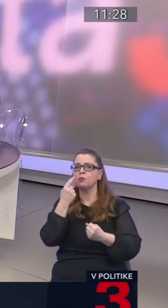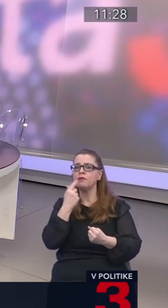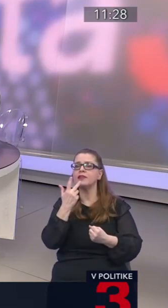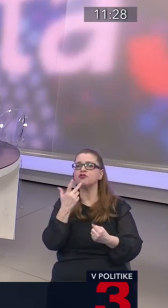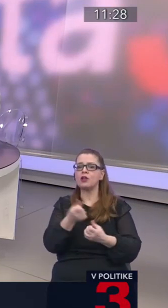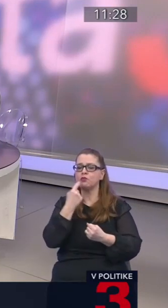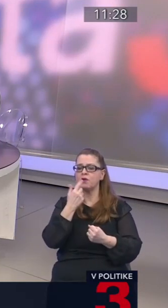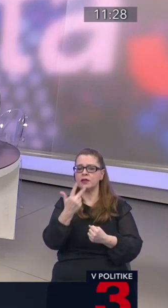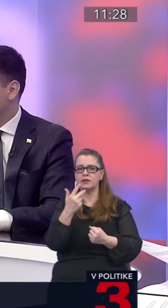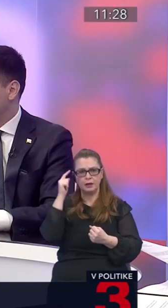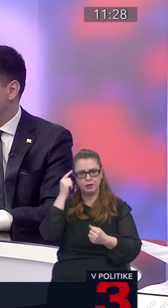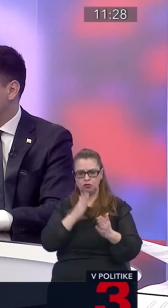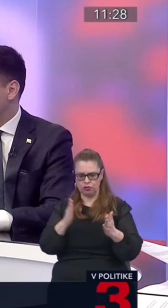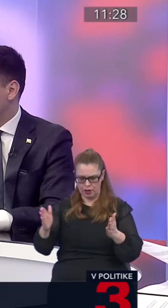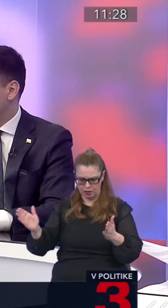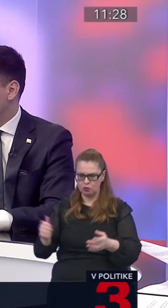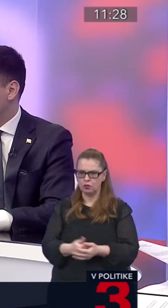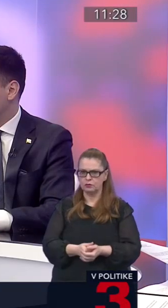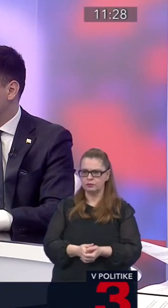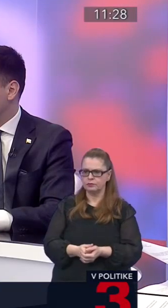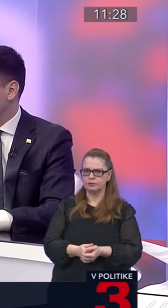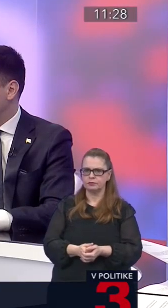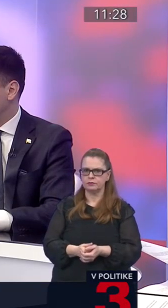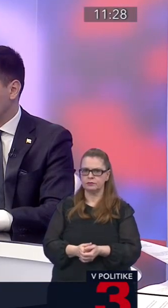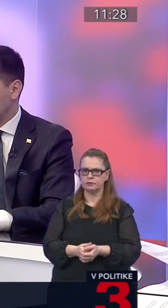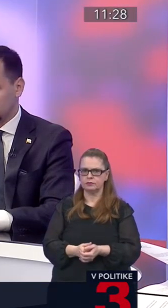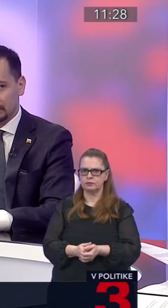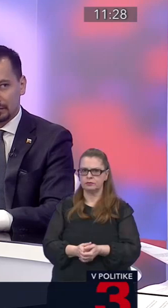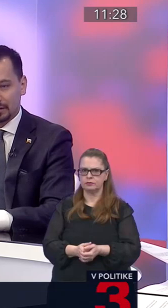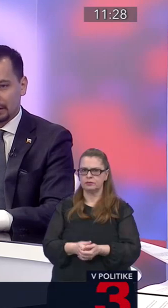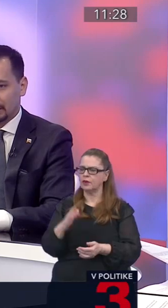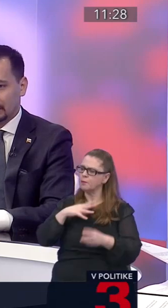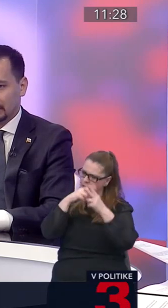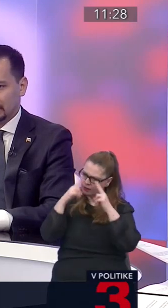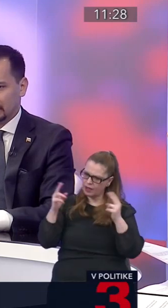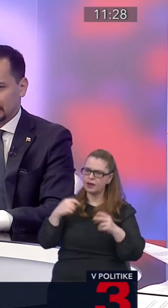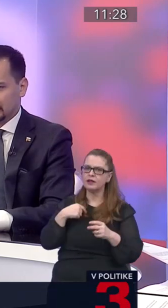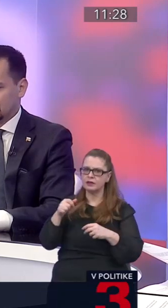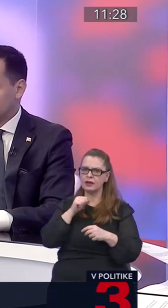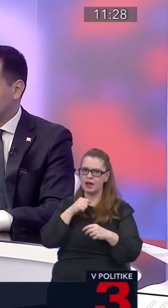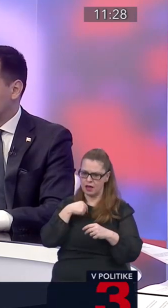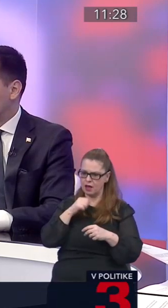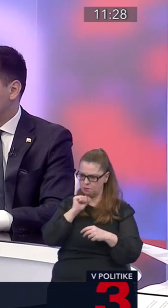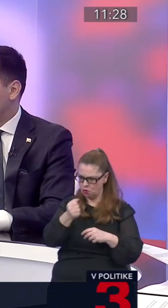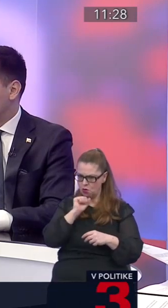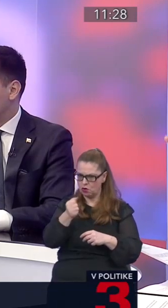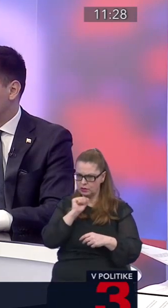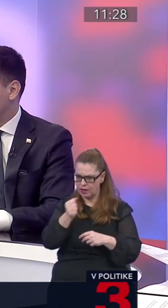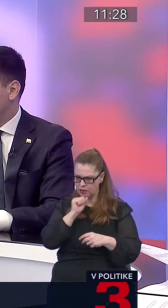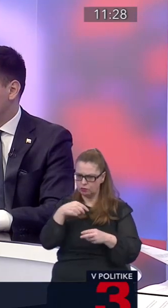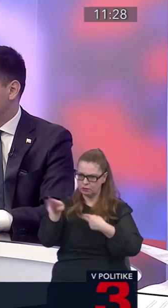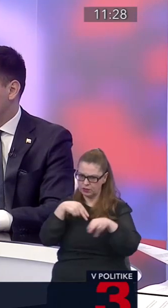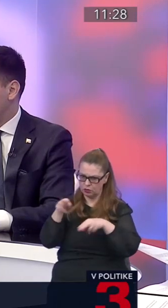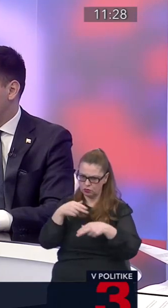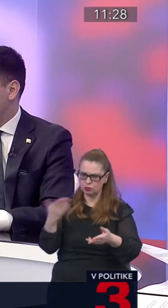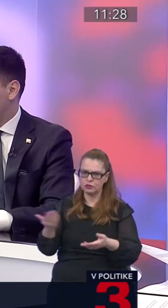po tom, čo tu má pekne 5 minút pán kolega. Pán Kaliňák, keď dovolíte, ja moderujem túto reláciu a diskutujte. To nie je 2 na 1. Super, však položte mi